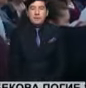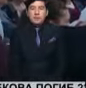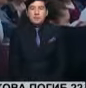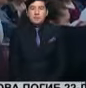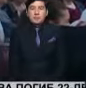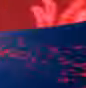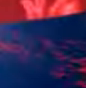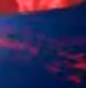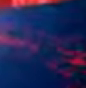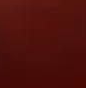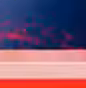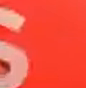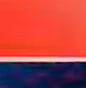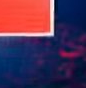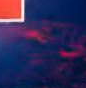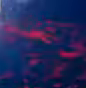Астана Таймс.